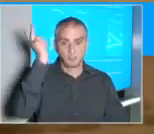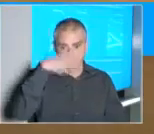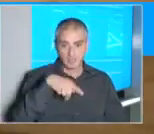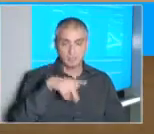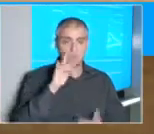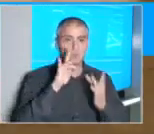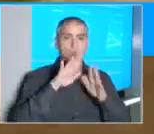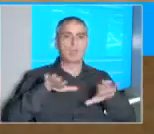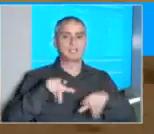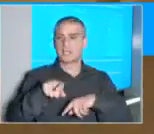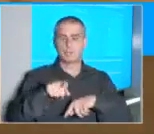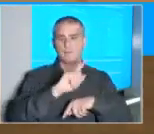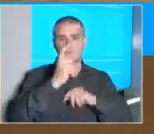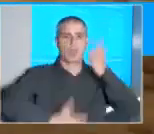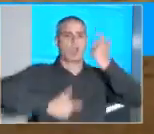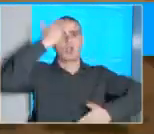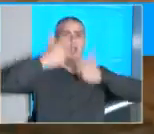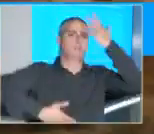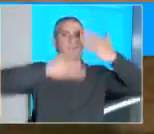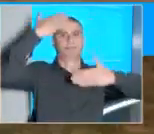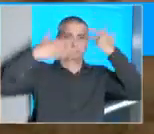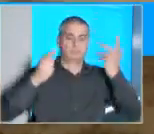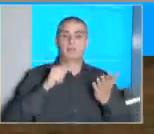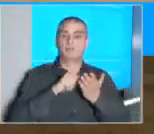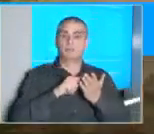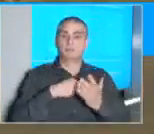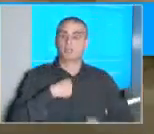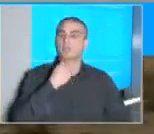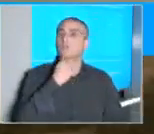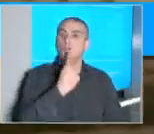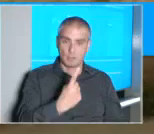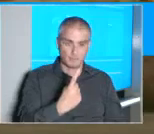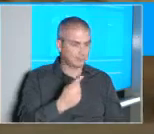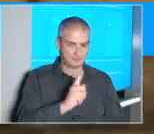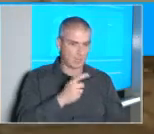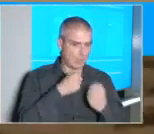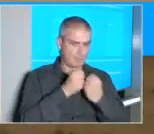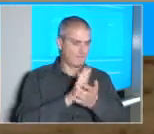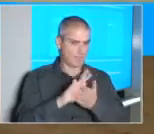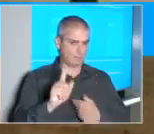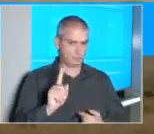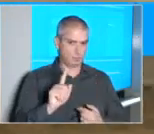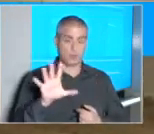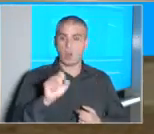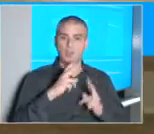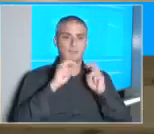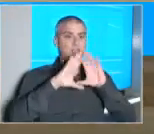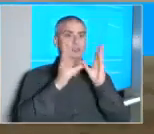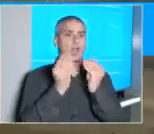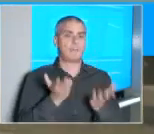שיש מולם ים ולא גורדי שחקים, ולכן אני אומר, זה לא מאבק פשוט. לוקחים פה עיר